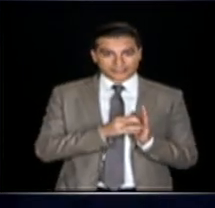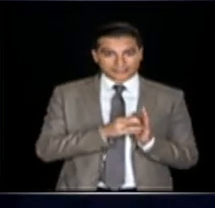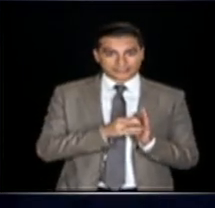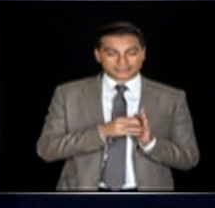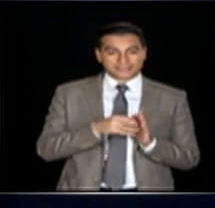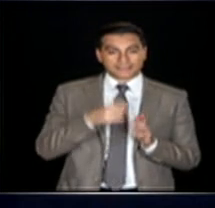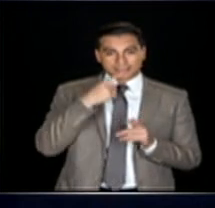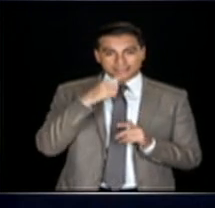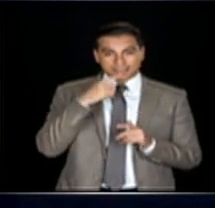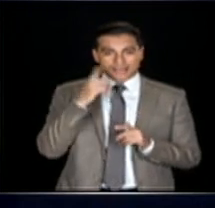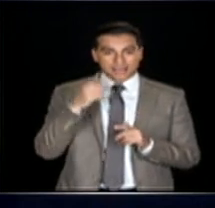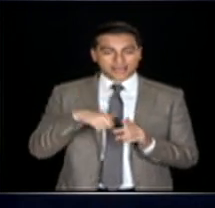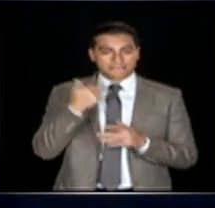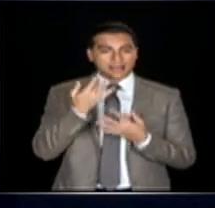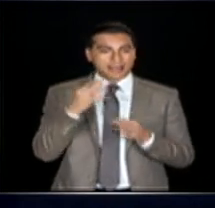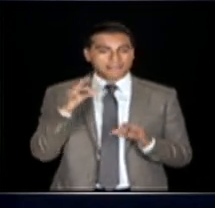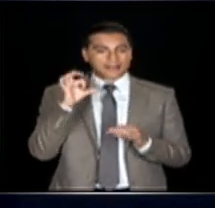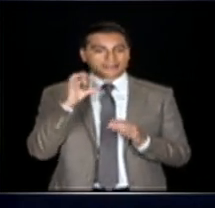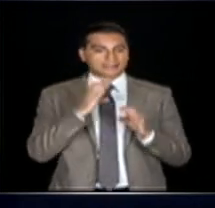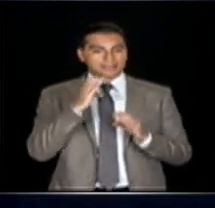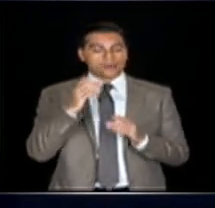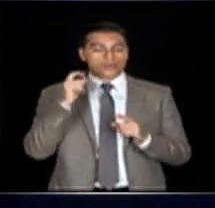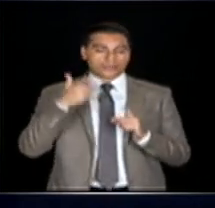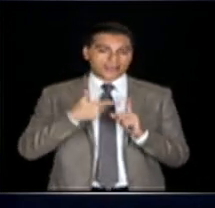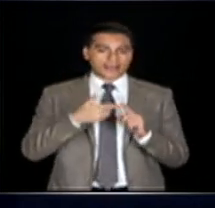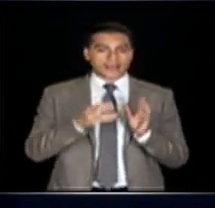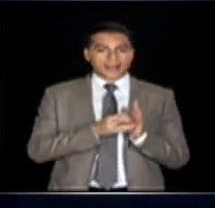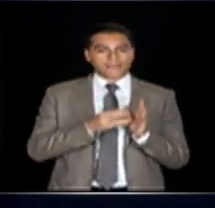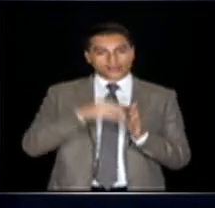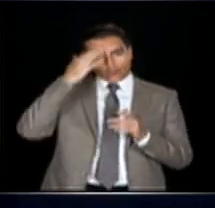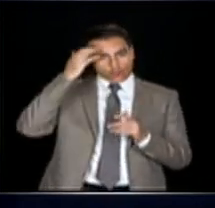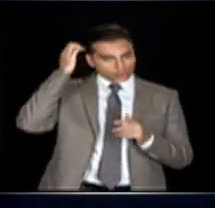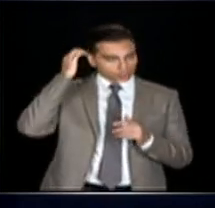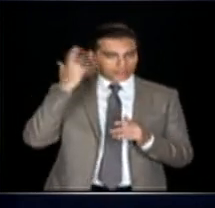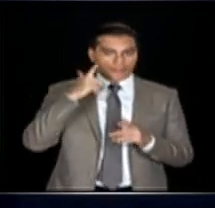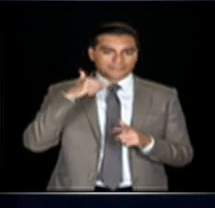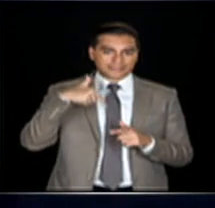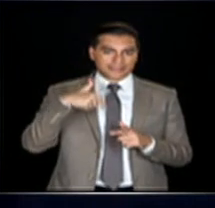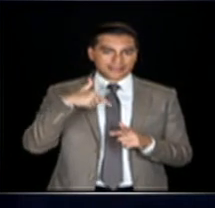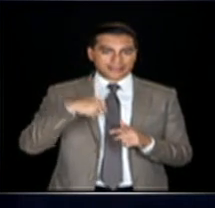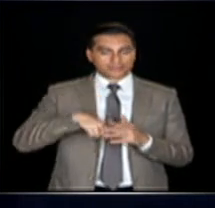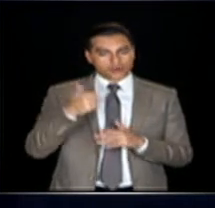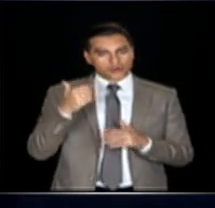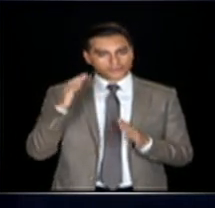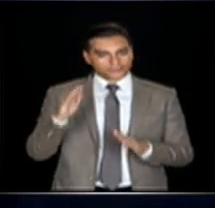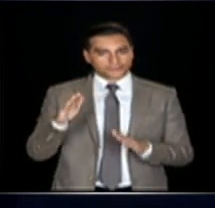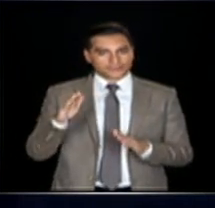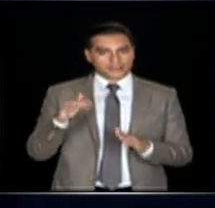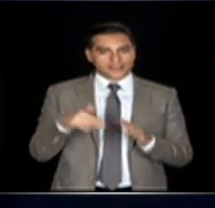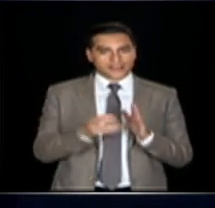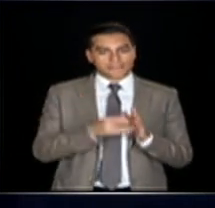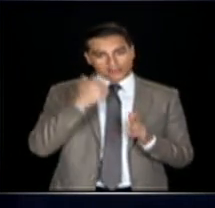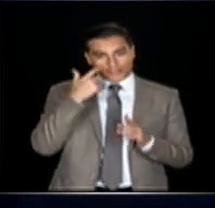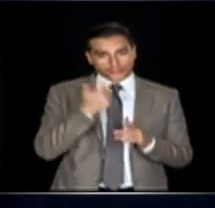9 نقاط، وجامعة أسيوط في المركز الثاني بـ6 نقاط. جامعة عين